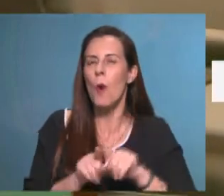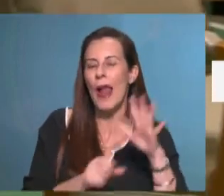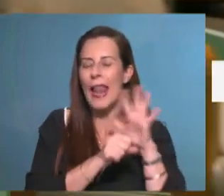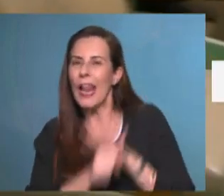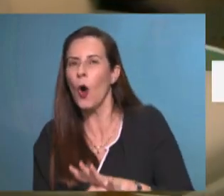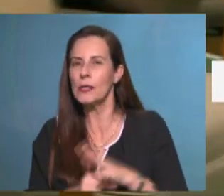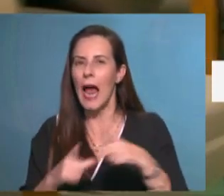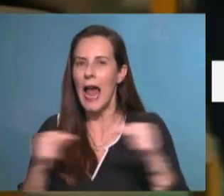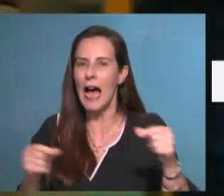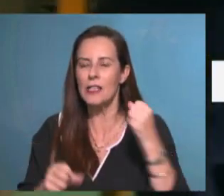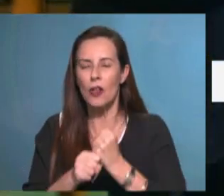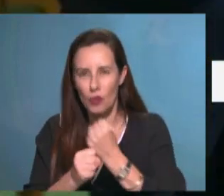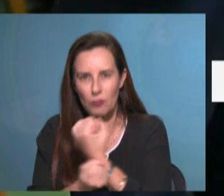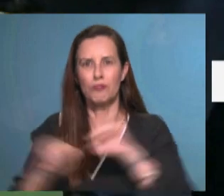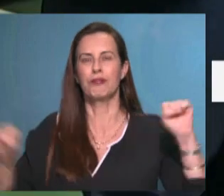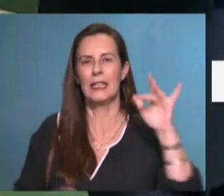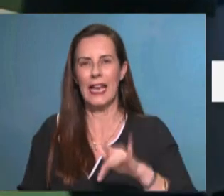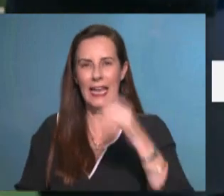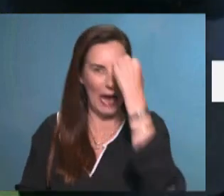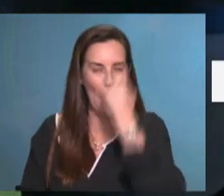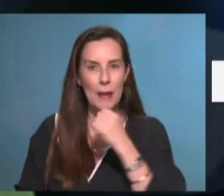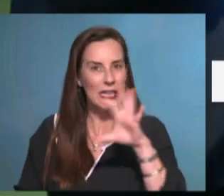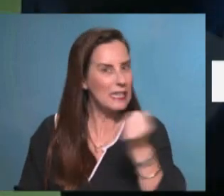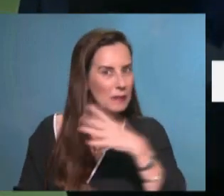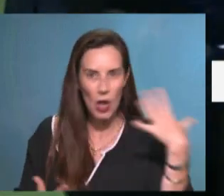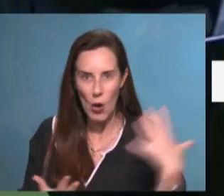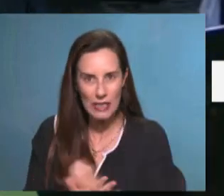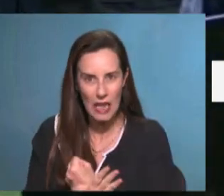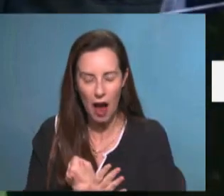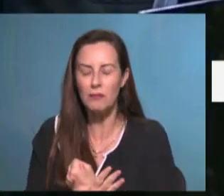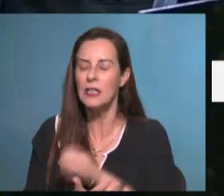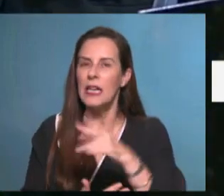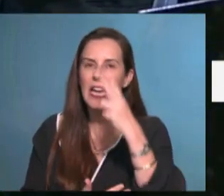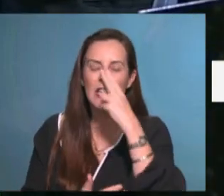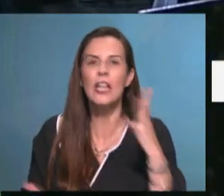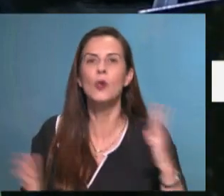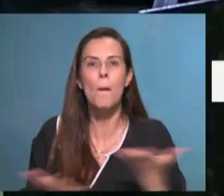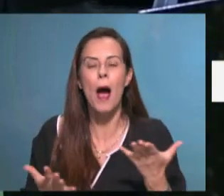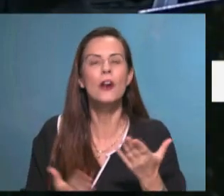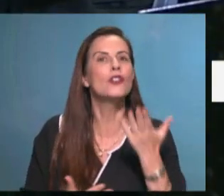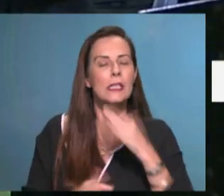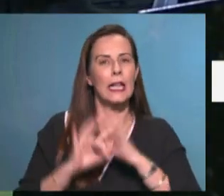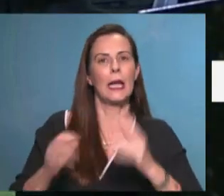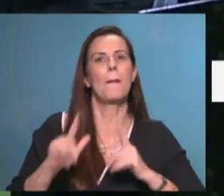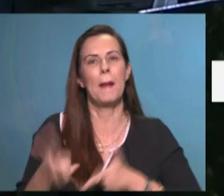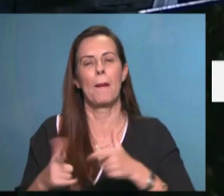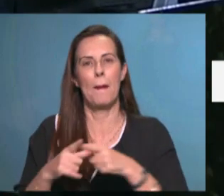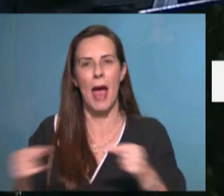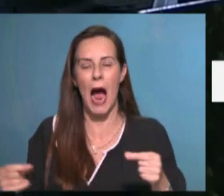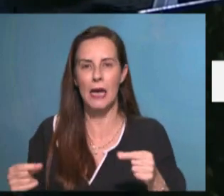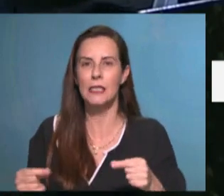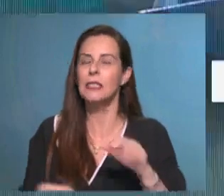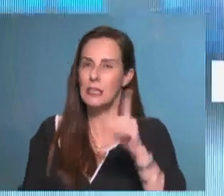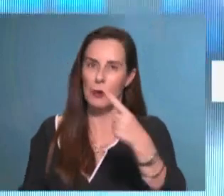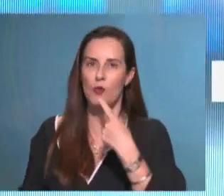בעזה להתקומם נגד חמאס. אם המהלך הזה לא יצלח, ינסו להביא את ישראל לפתוח במלחמה בעזה, כך על פי